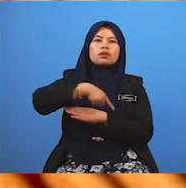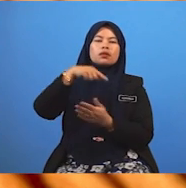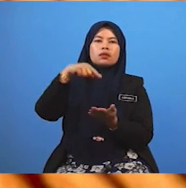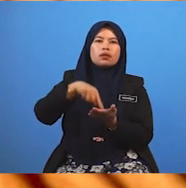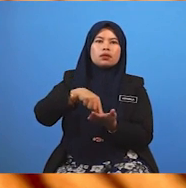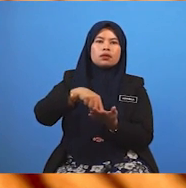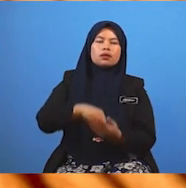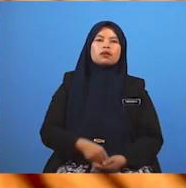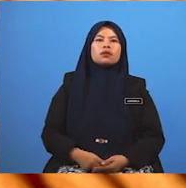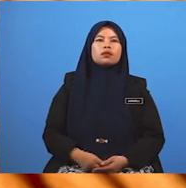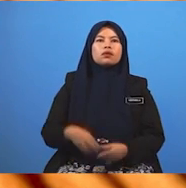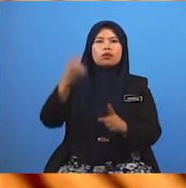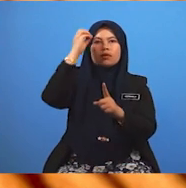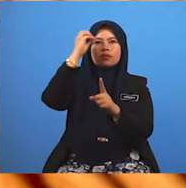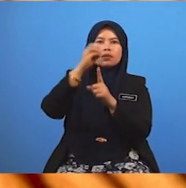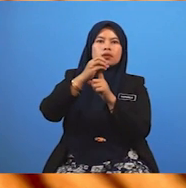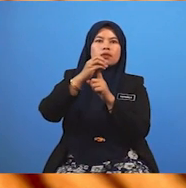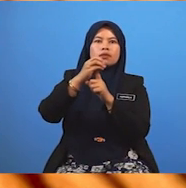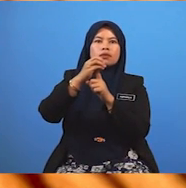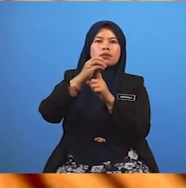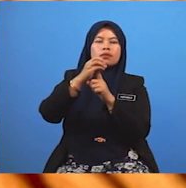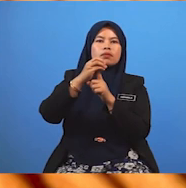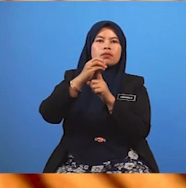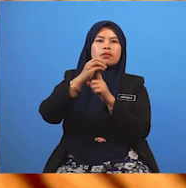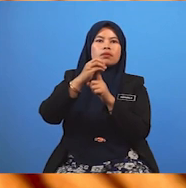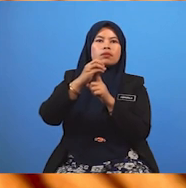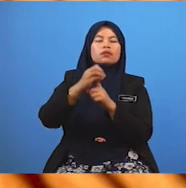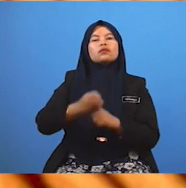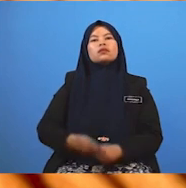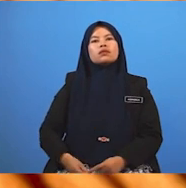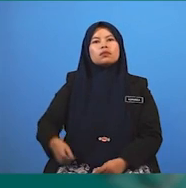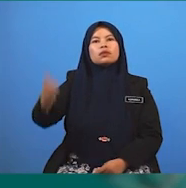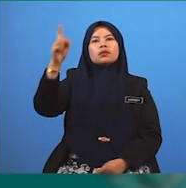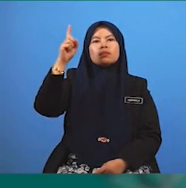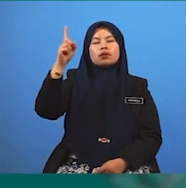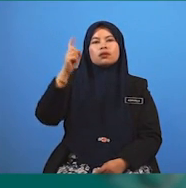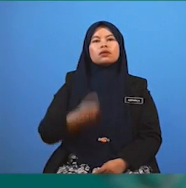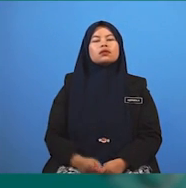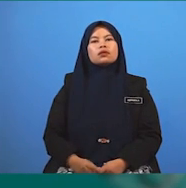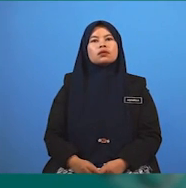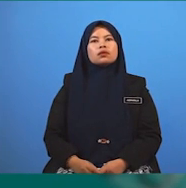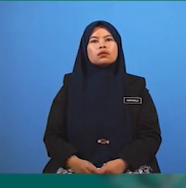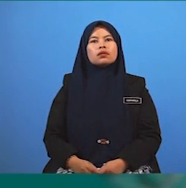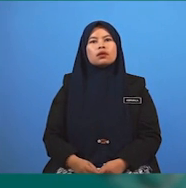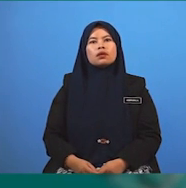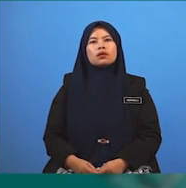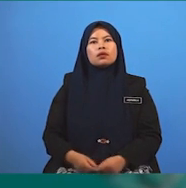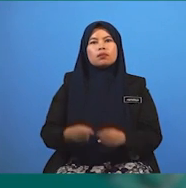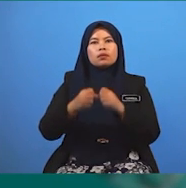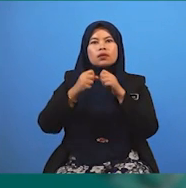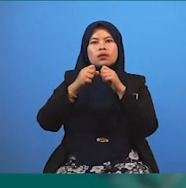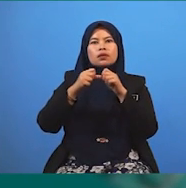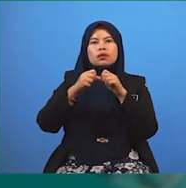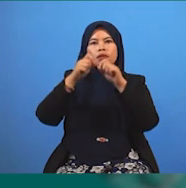Objektif pembelajaran tajuk ini adalah seperti berikut. Yang pertama, menerangkan